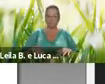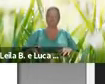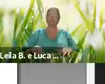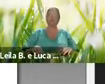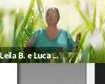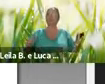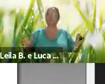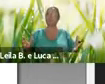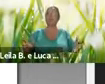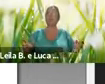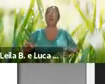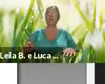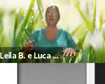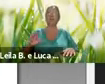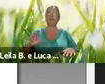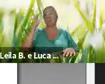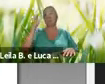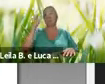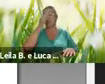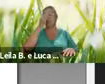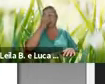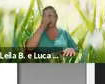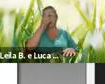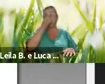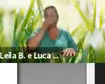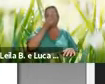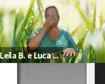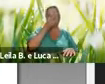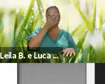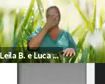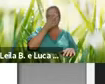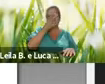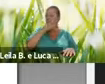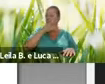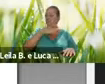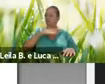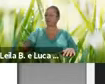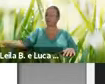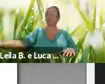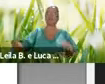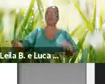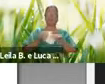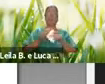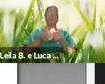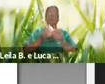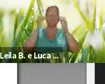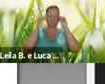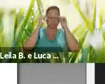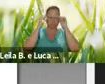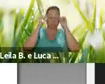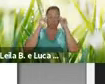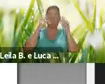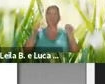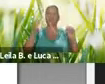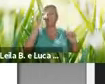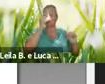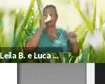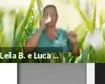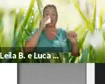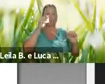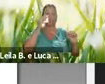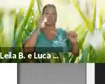le cose, curiosone, então loro sapevano già che lui era un curiosone. Ragazzi, mi devo solo un